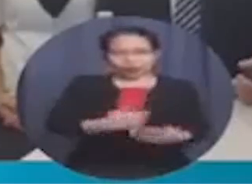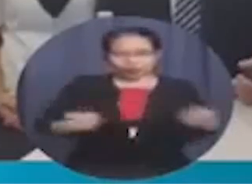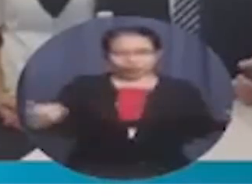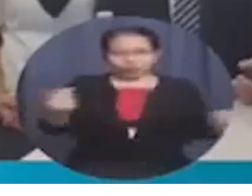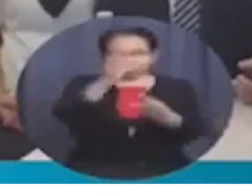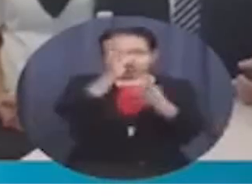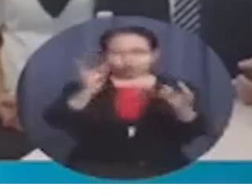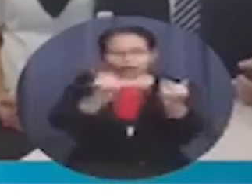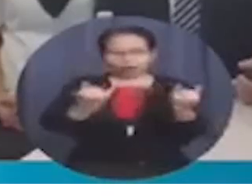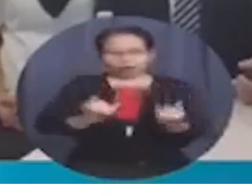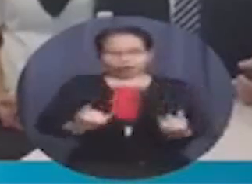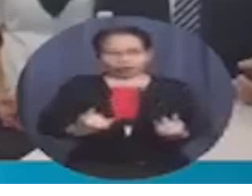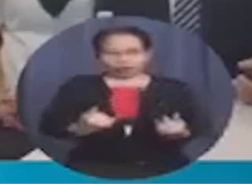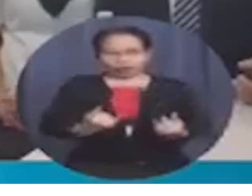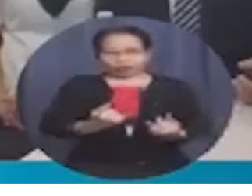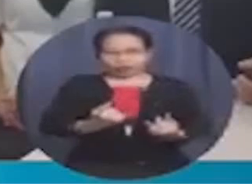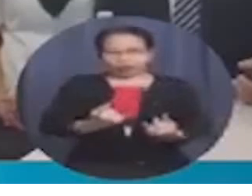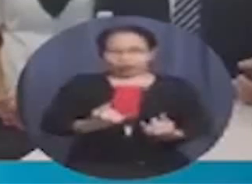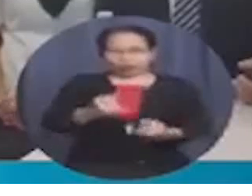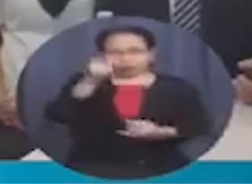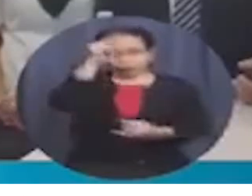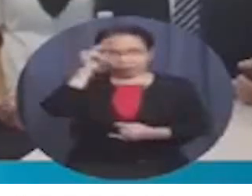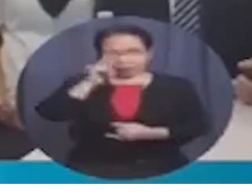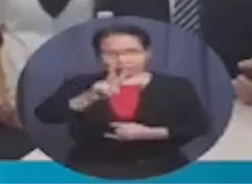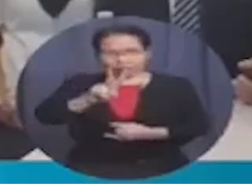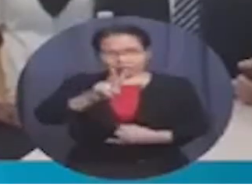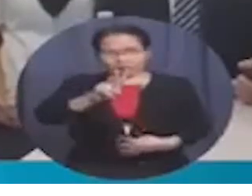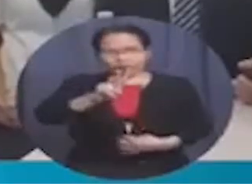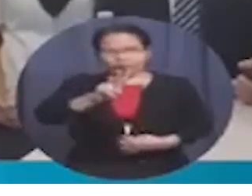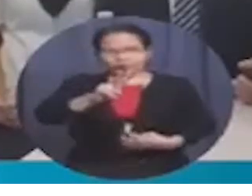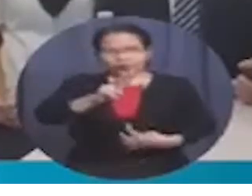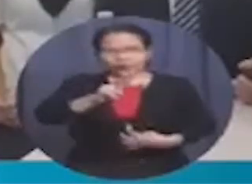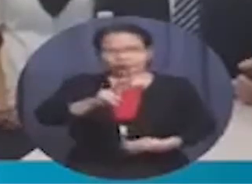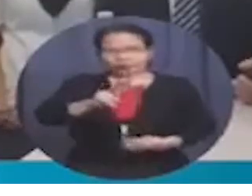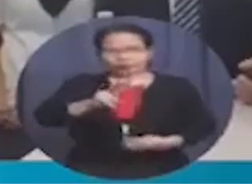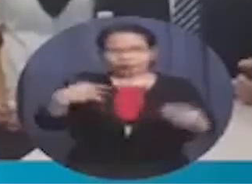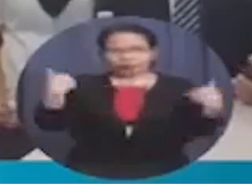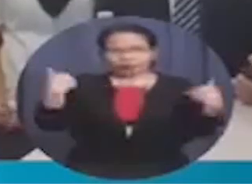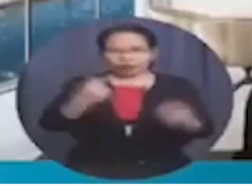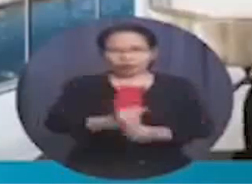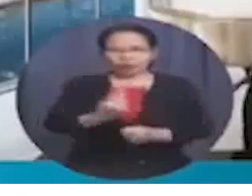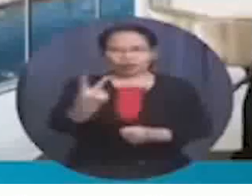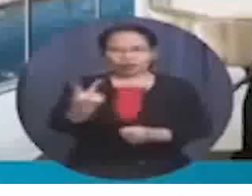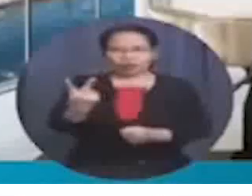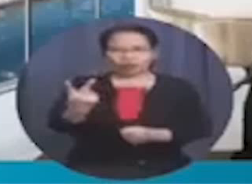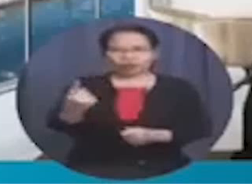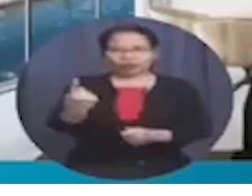Miwalay ka na doon. Kasi, dalawa naman lang ang, you have to take the stand. Dalawa lang